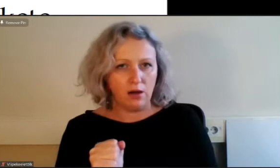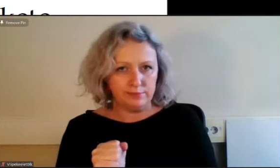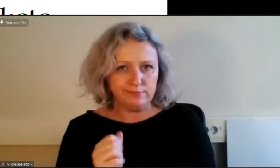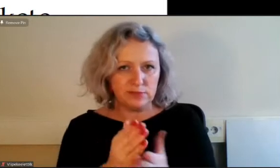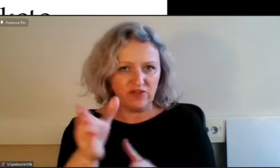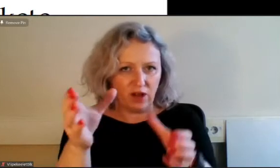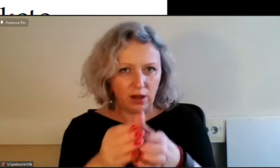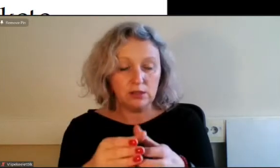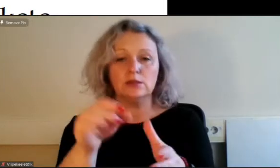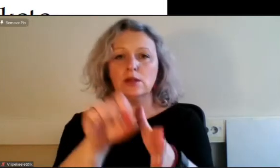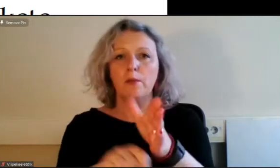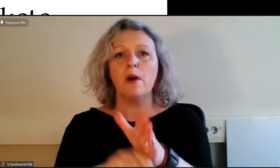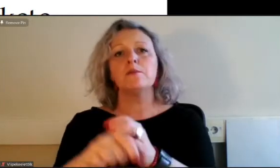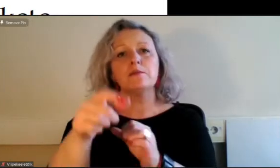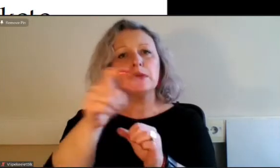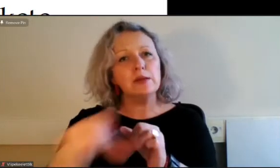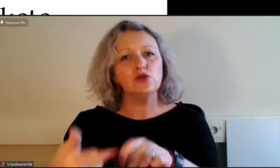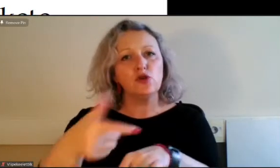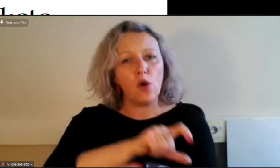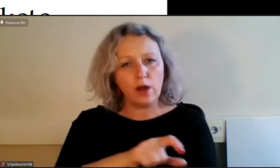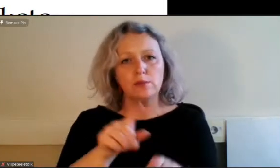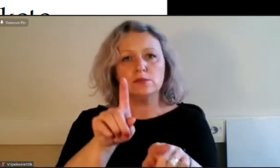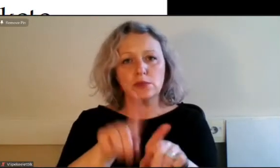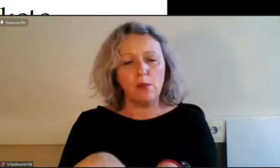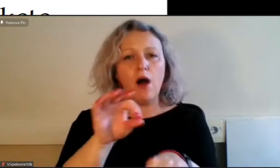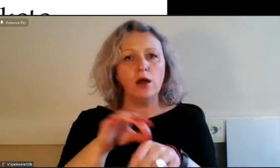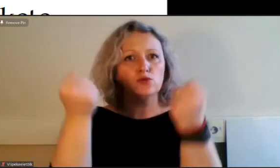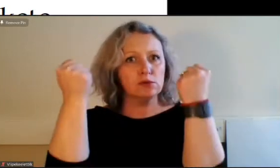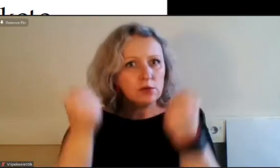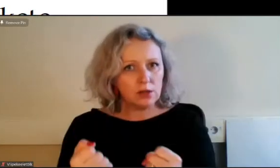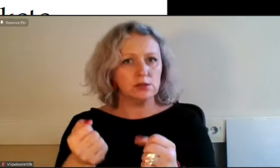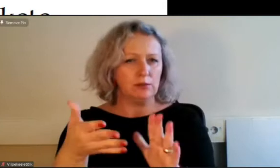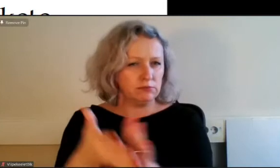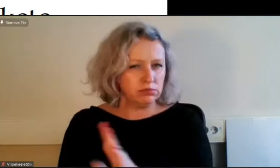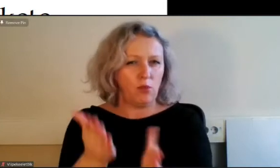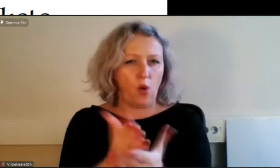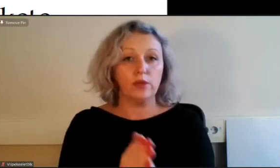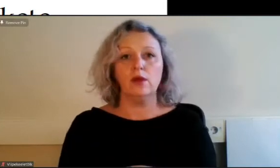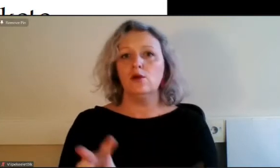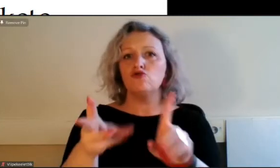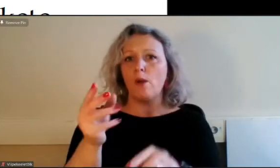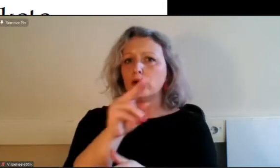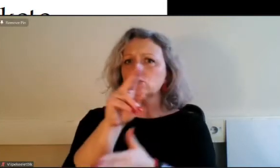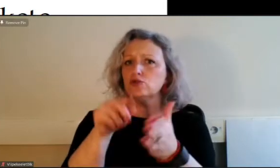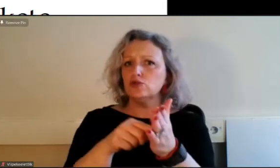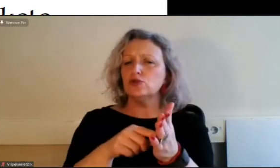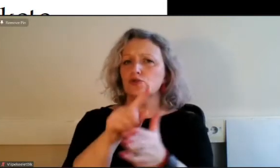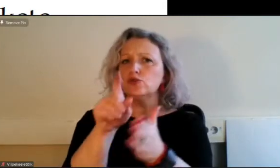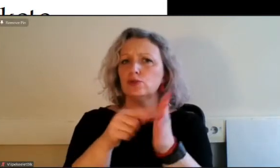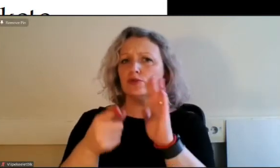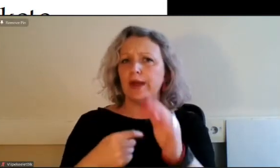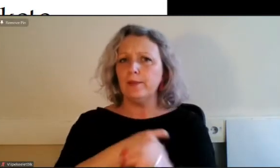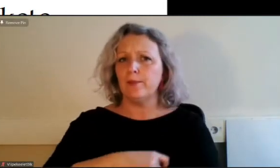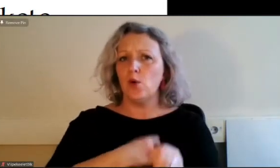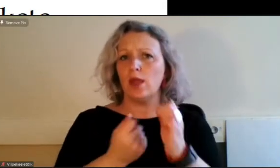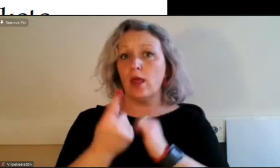Eestis domineeriv. Teine küsimus, kas see uus variant võib tekitada raskemat haigust, kas ta tapab